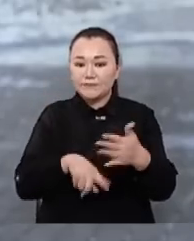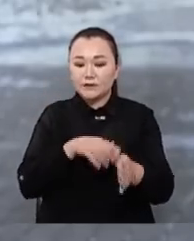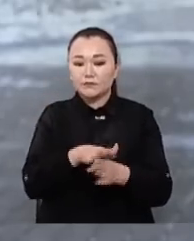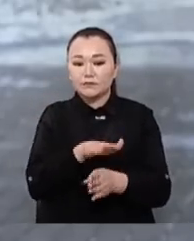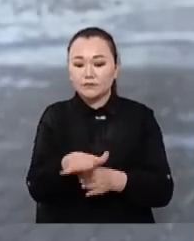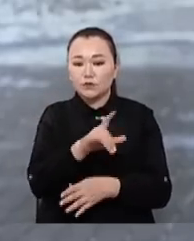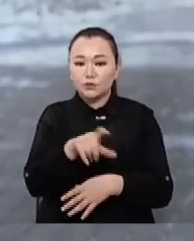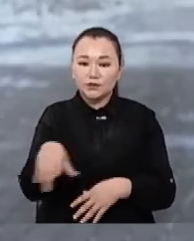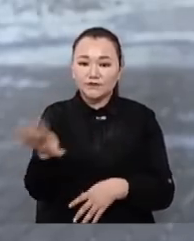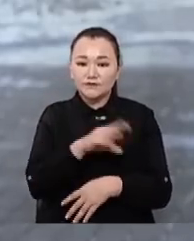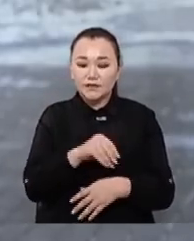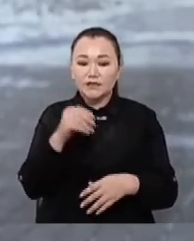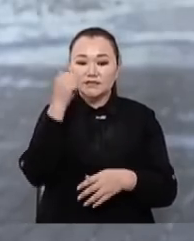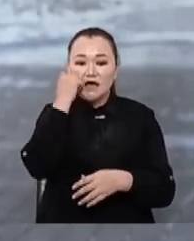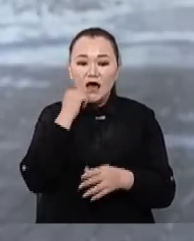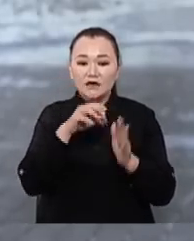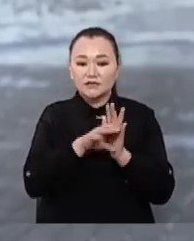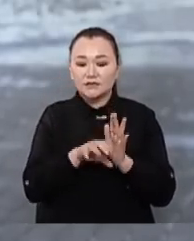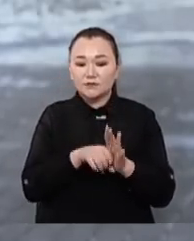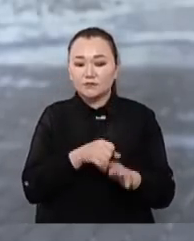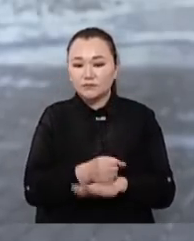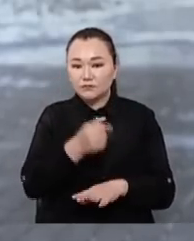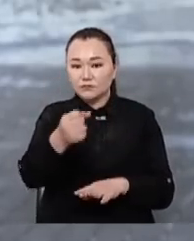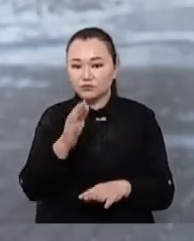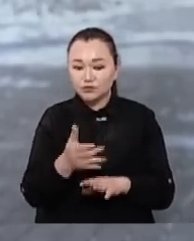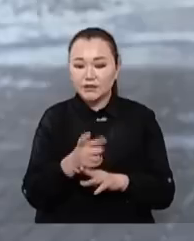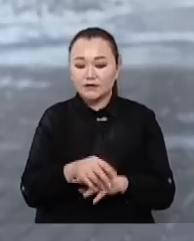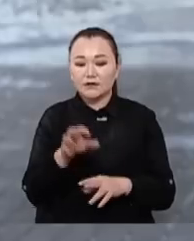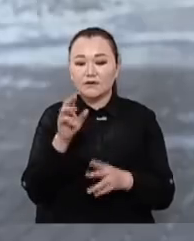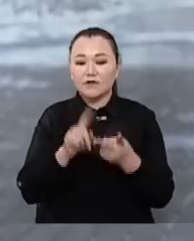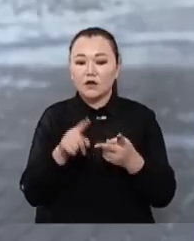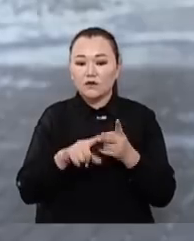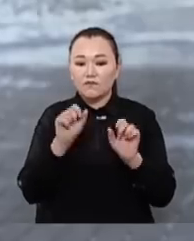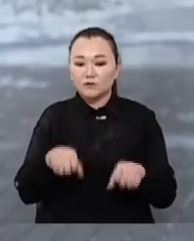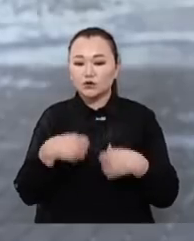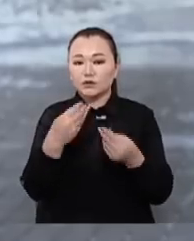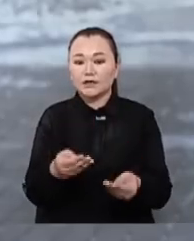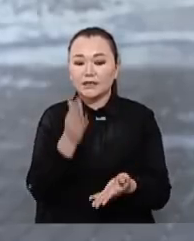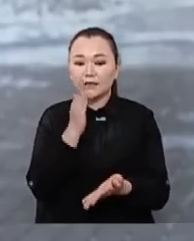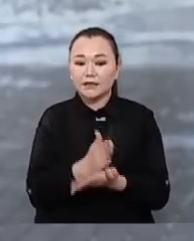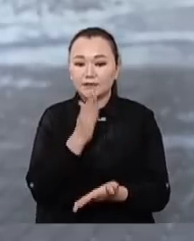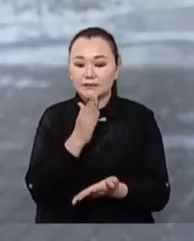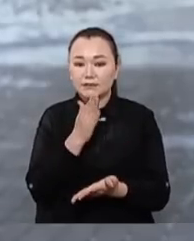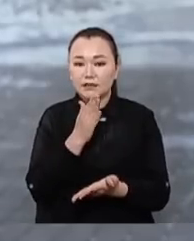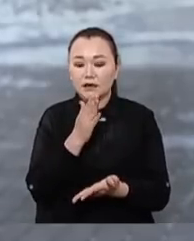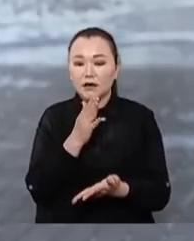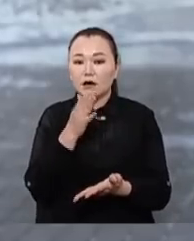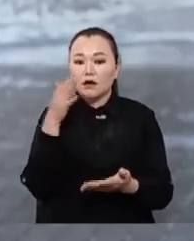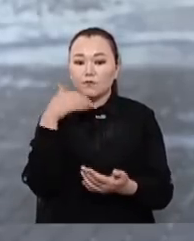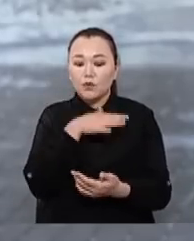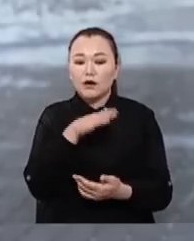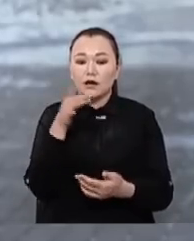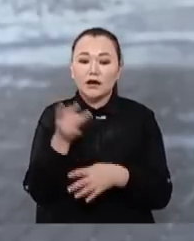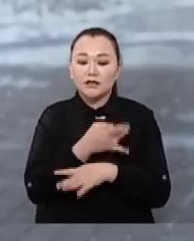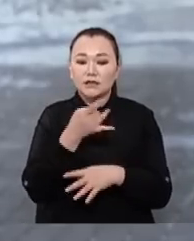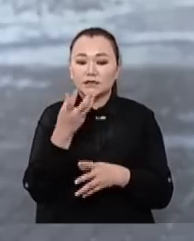отқан қызметкерлерді бұрынғы ескі системадан қойылып отыр ғой. Шыны керек оларға екінші мүмкіндік беріліп отыр. Себебі енді көбінесе ашық айтатын